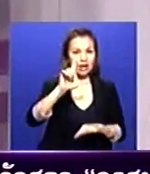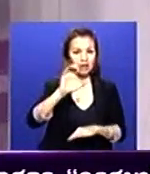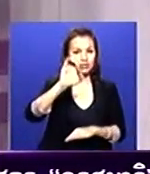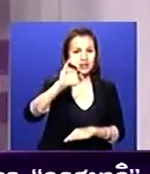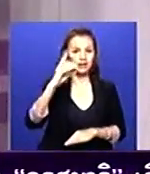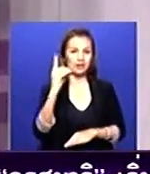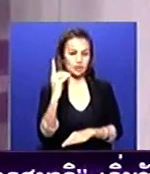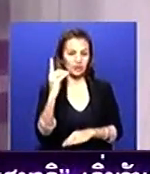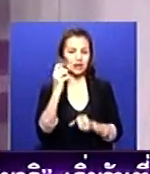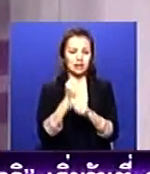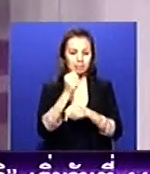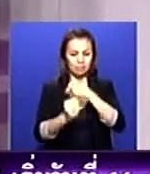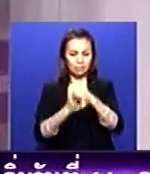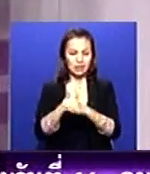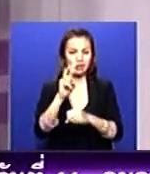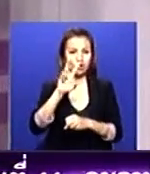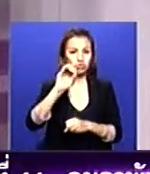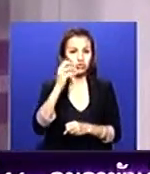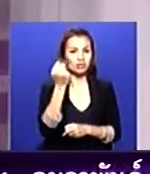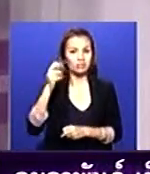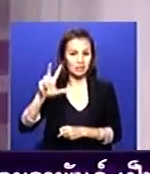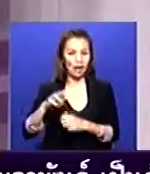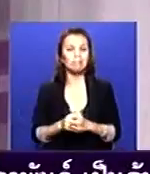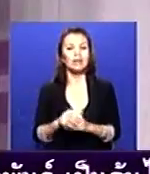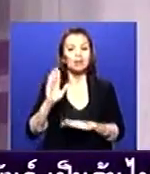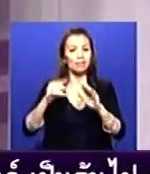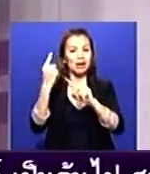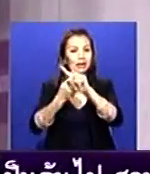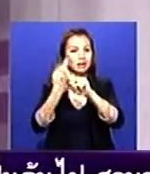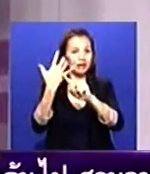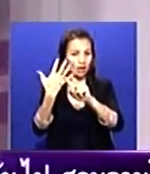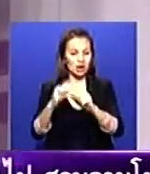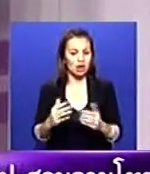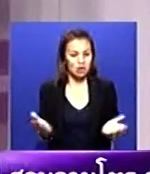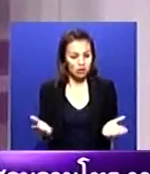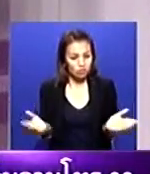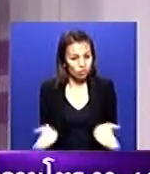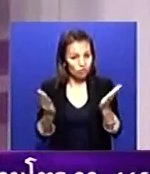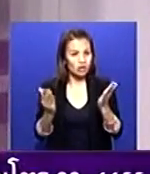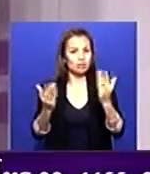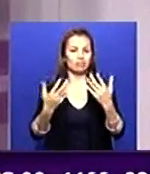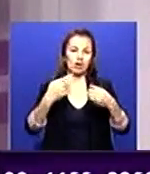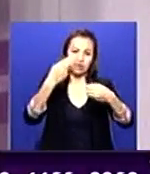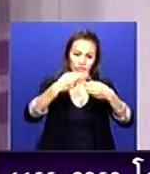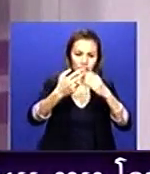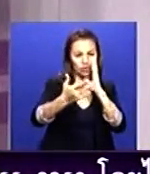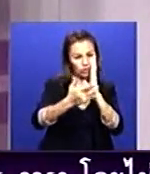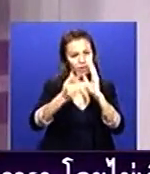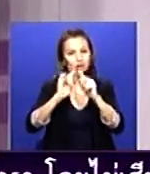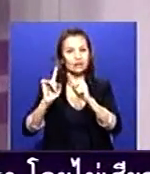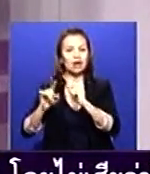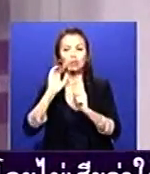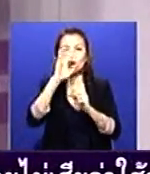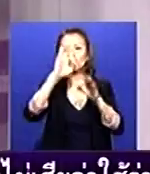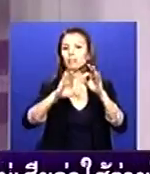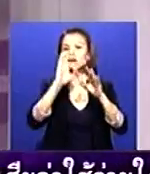Thailand 2013ระหว่างวันที่ 23-25 พฤษภาคมนี้เพื่อที่จะเผยแพร่เทคโนโลยีประหยัดไฟฟ้าแล้วก็ผลักดันผู้ประกอบการที่